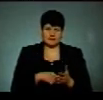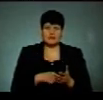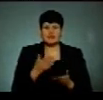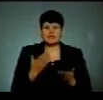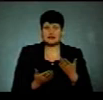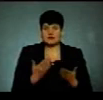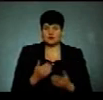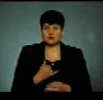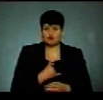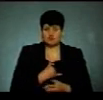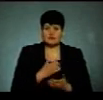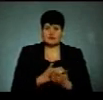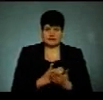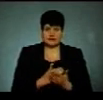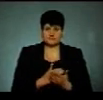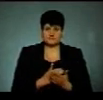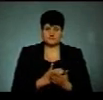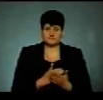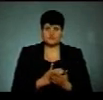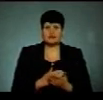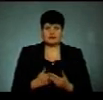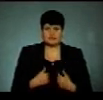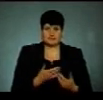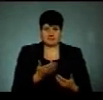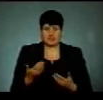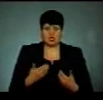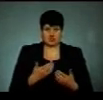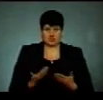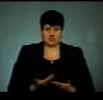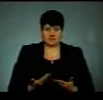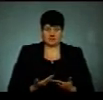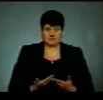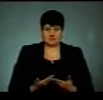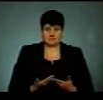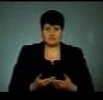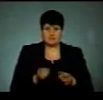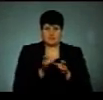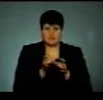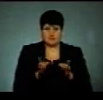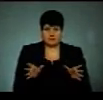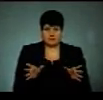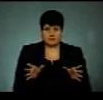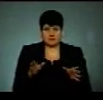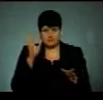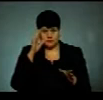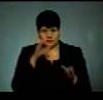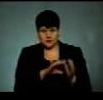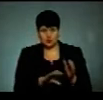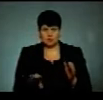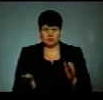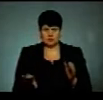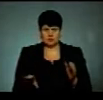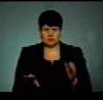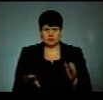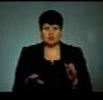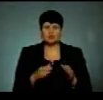Якщо в нас є, де ми живемо, прориває трубу цей водяну, ну,